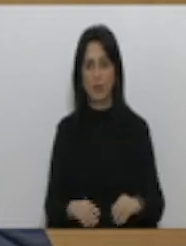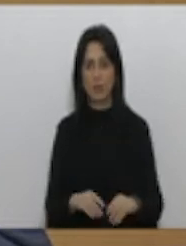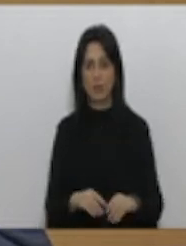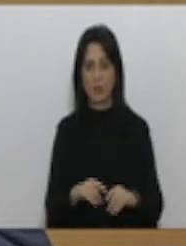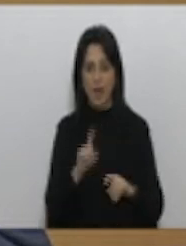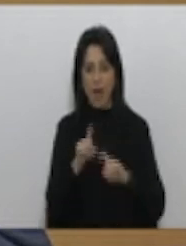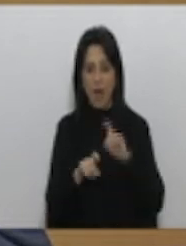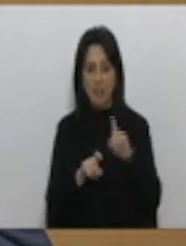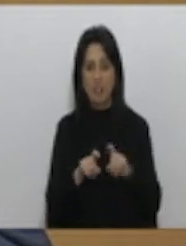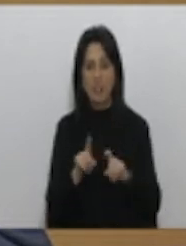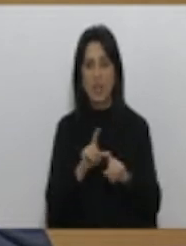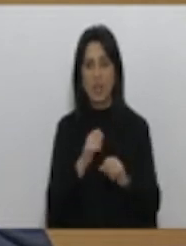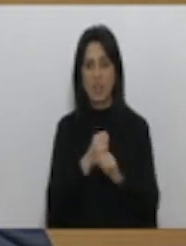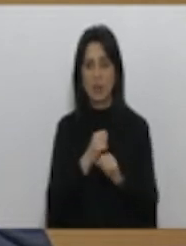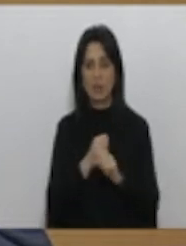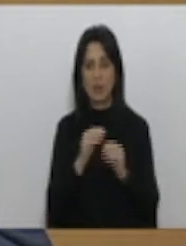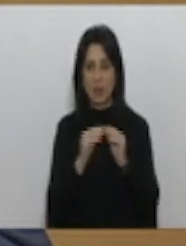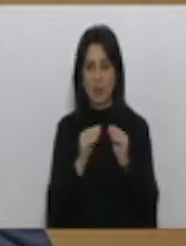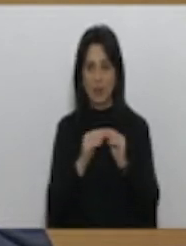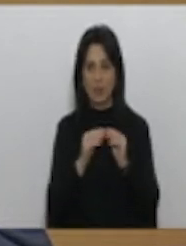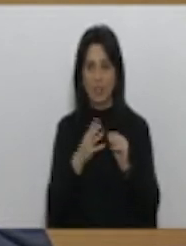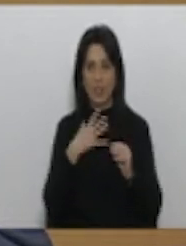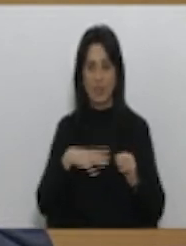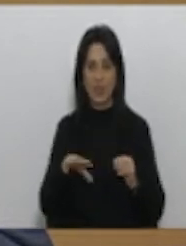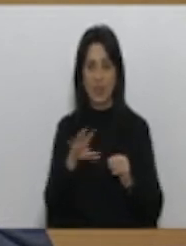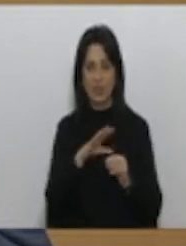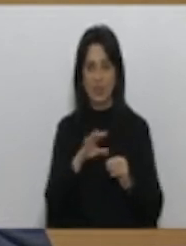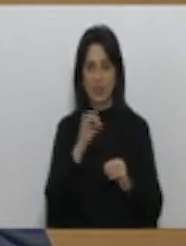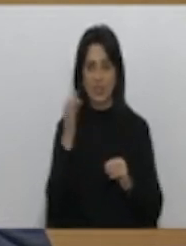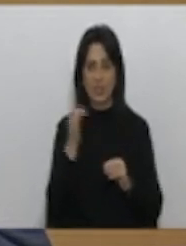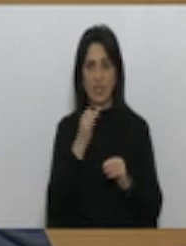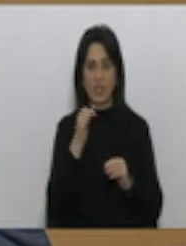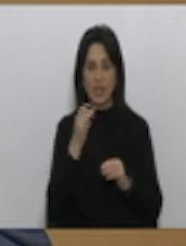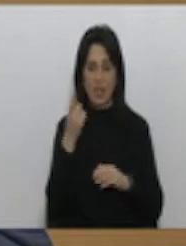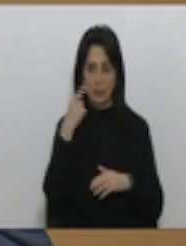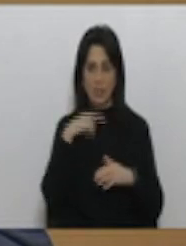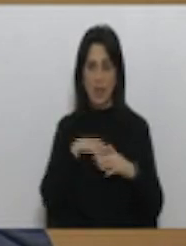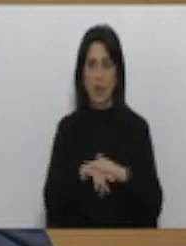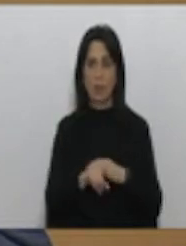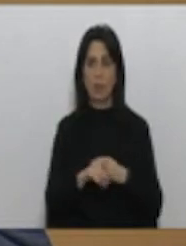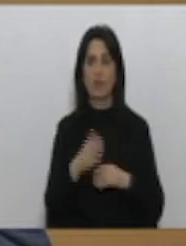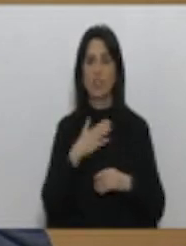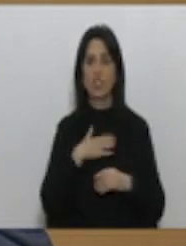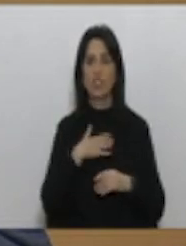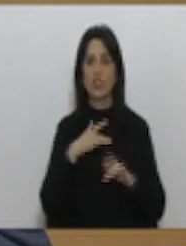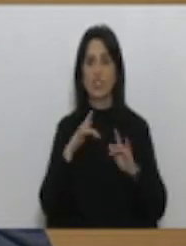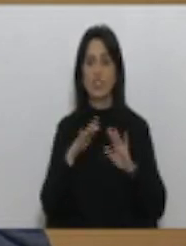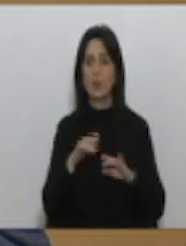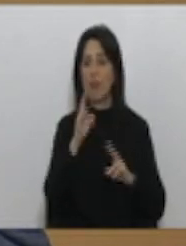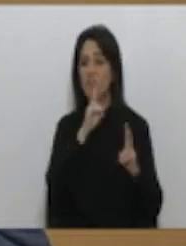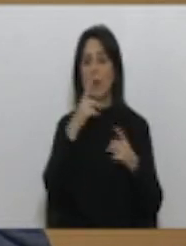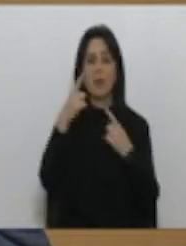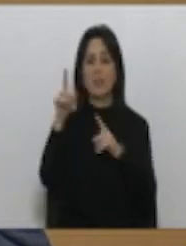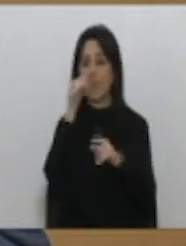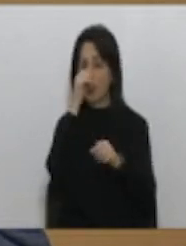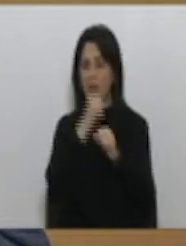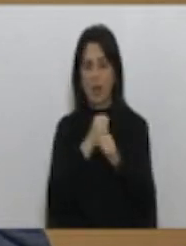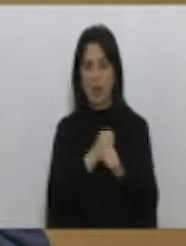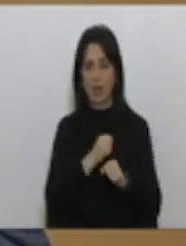გადავდგათ რაღაც ნაწილზე. კვლავ ქვეყნის ინტერესებიდან გამომდინარე, ჩვენ საქმეს ვერავინ ვერ